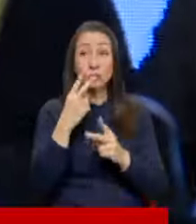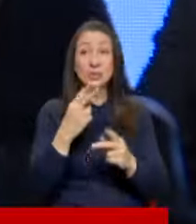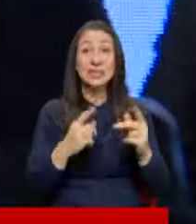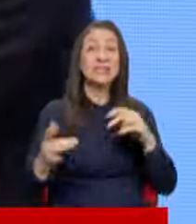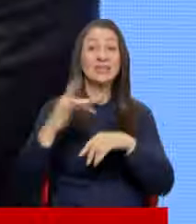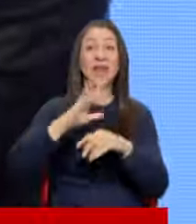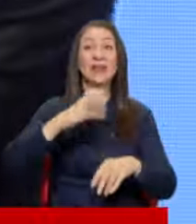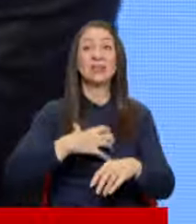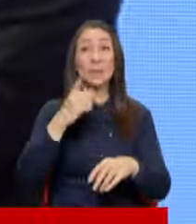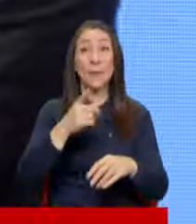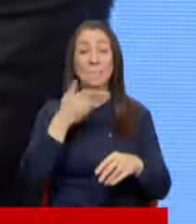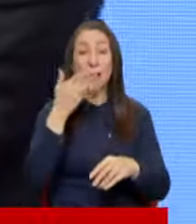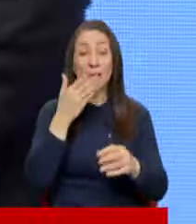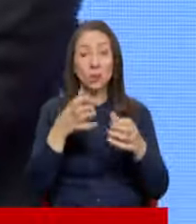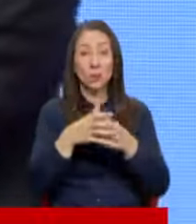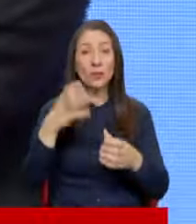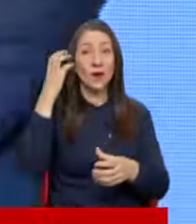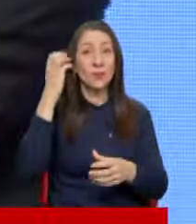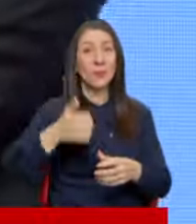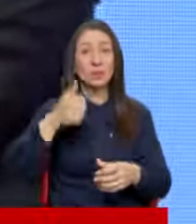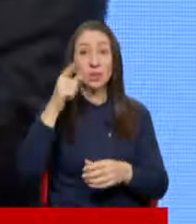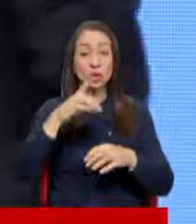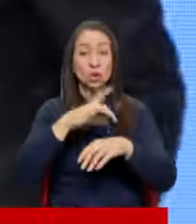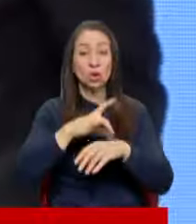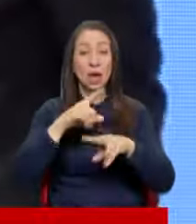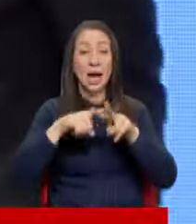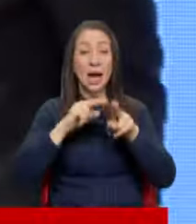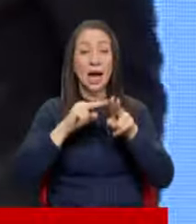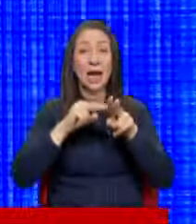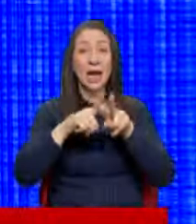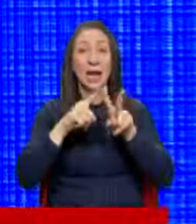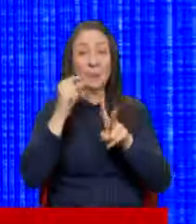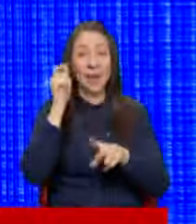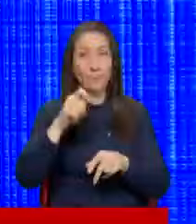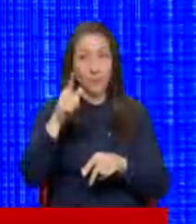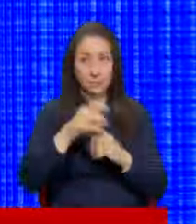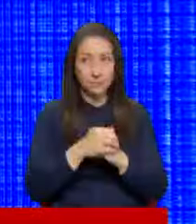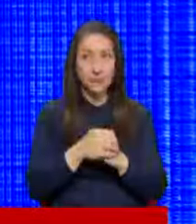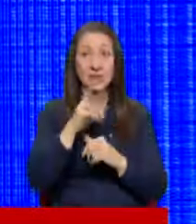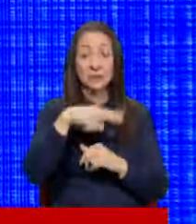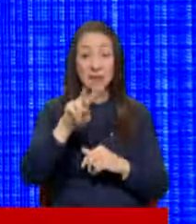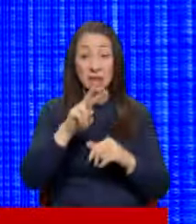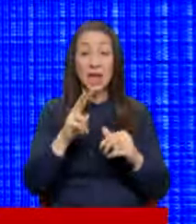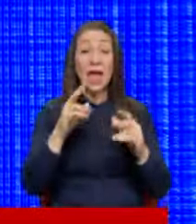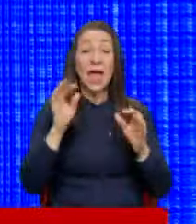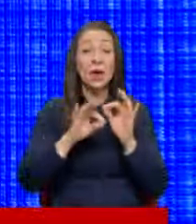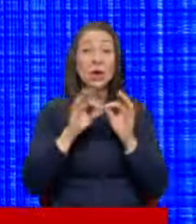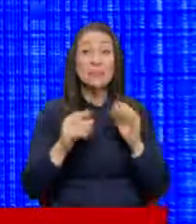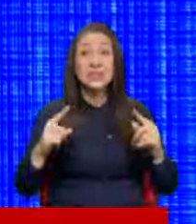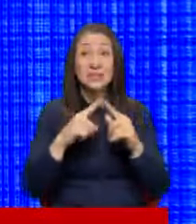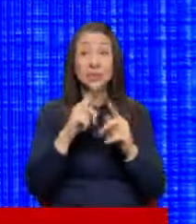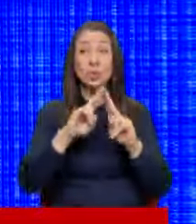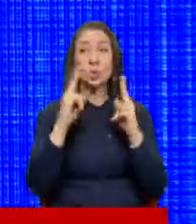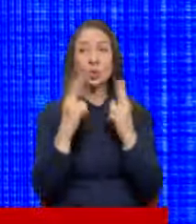zirvenin ev sahiplerinden Marmara grubu Vakfı başkanı Doktor Akkan suver yaptı 27 Avrasya ekonomi zirvesinde